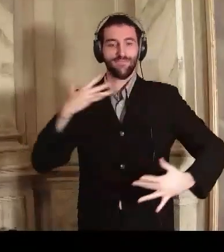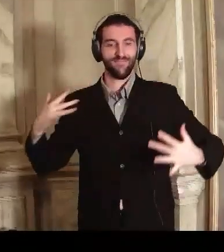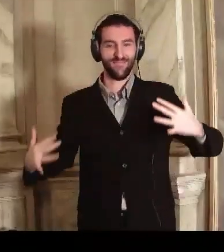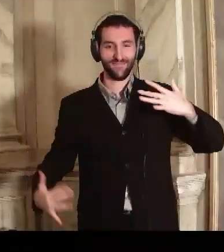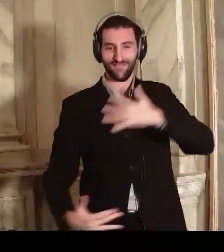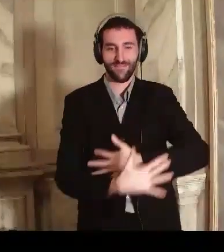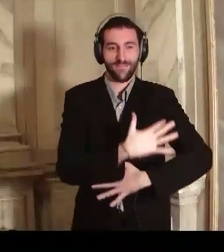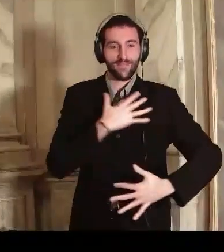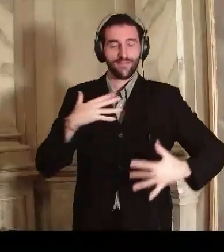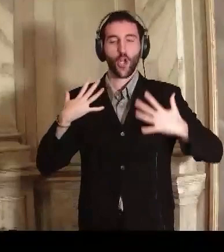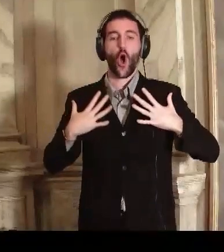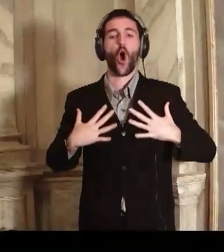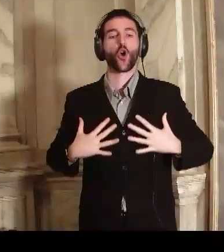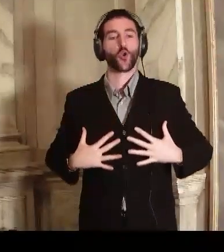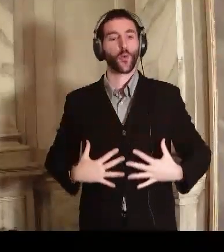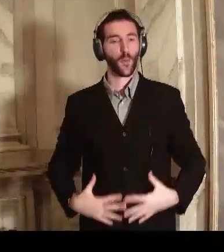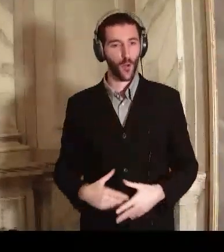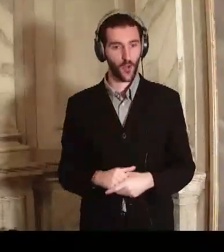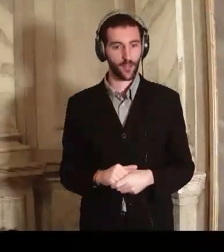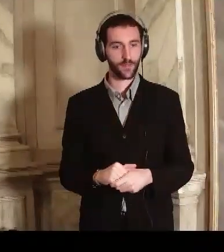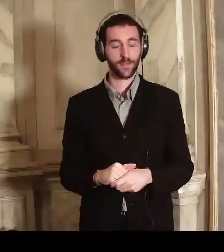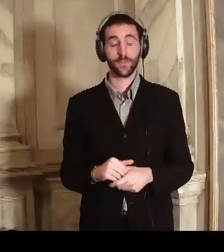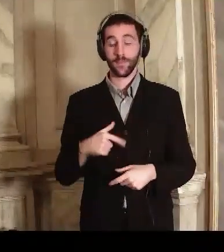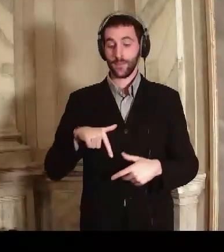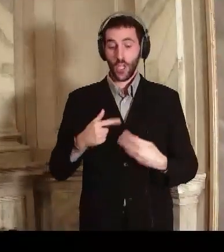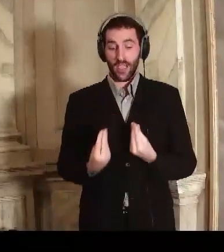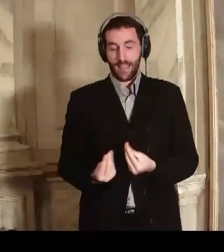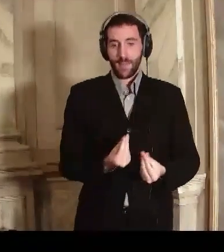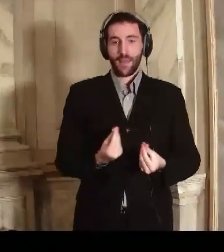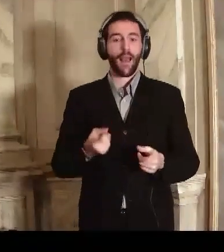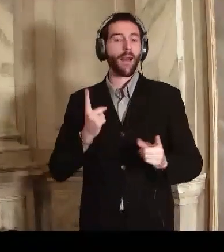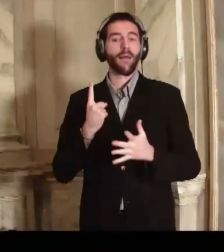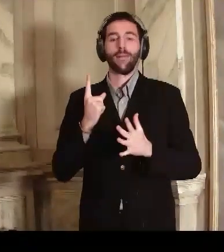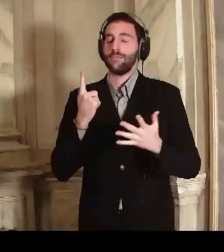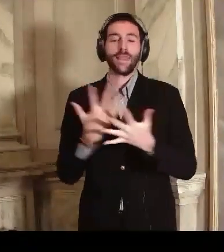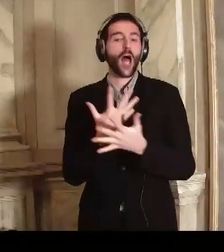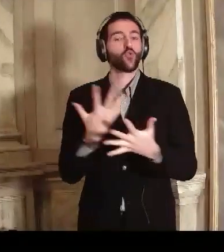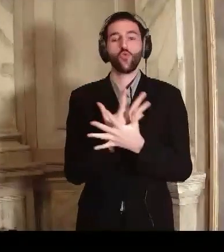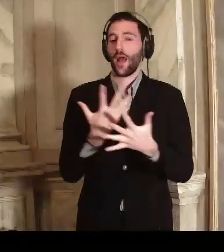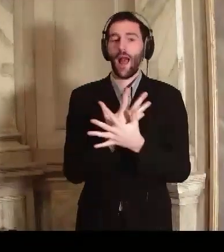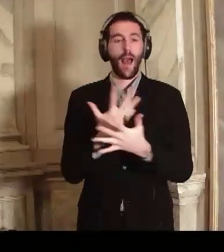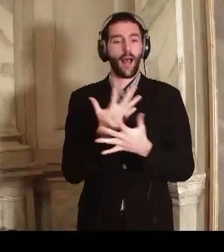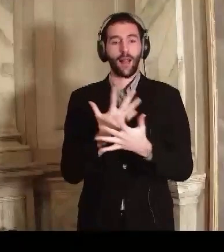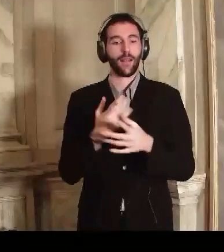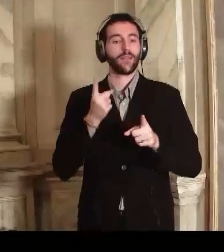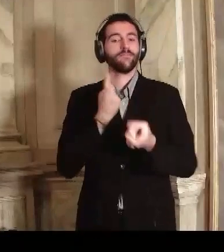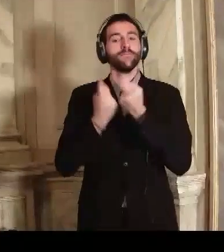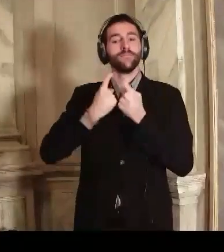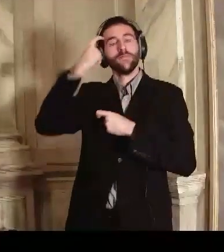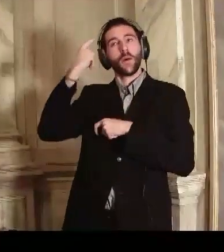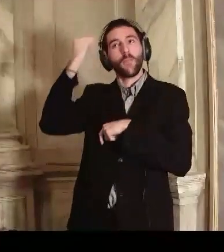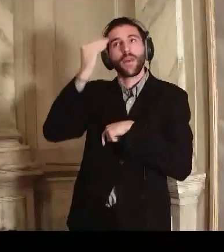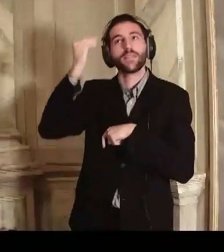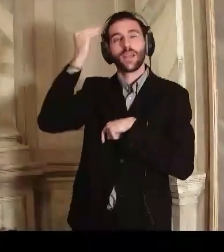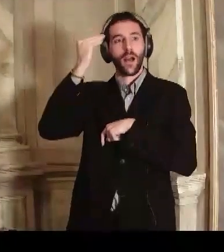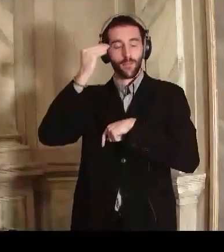attraversano il nostro corpo. Si tratta di sostanze chimiche naturali che determinano il modo in cui pensiamo, sentiamo,